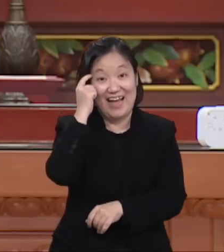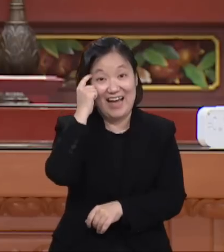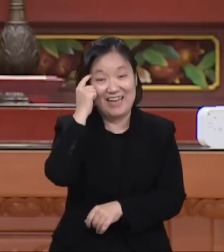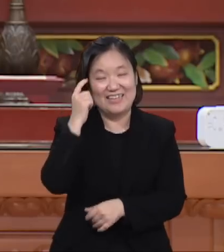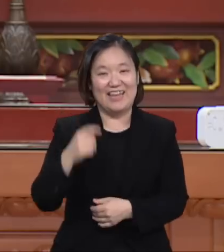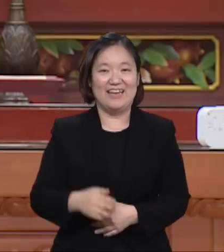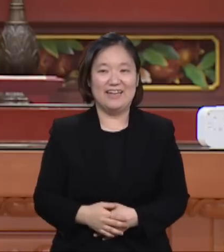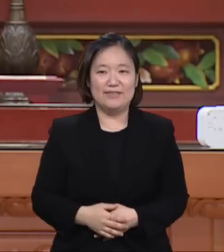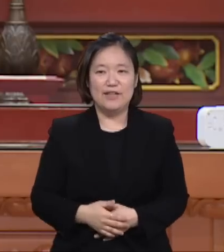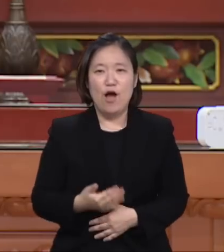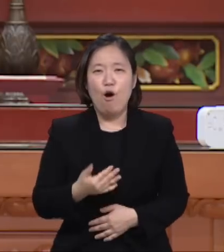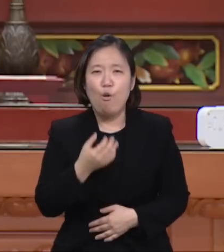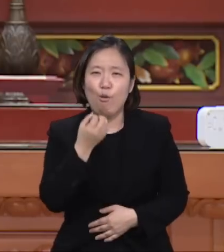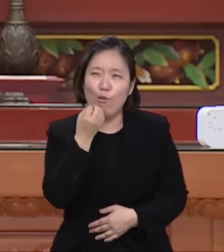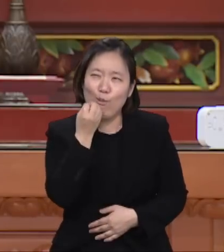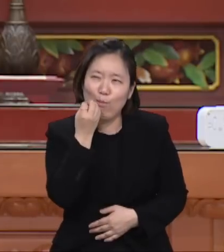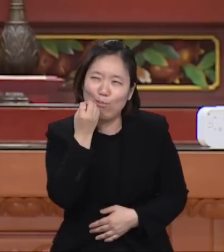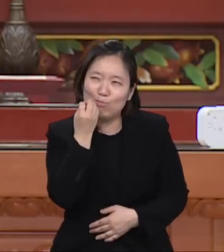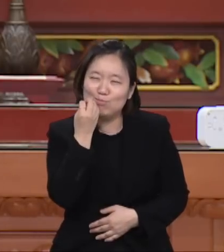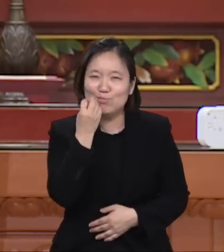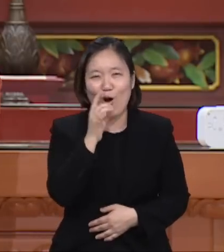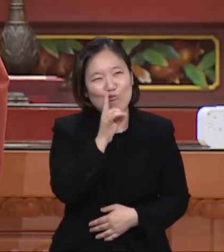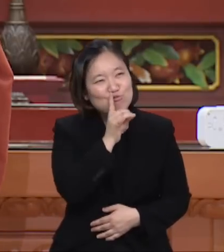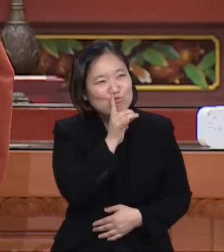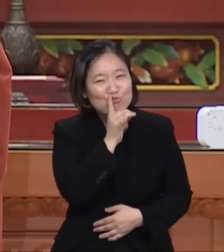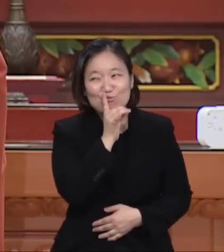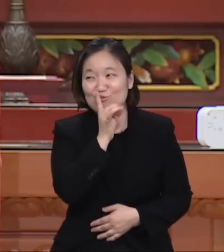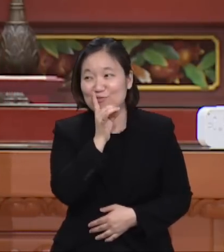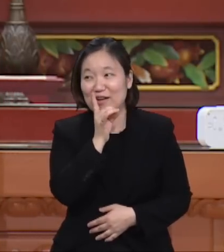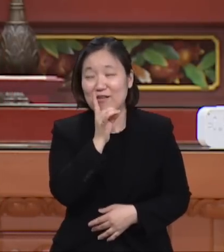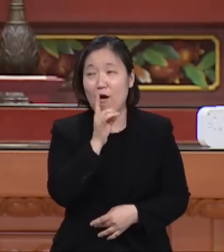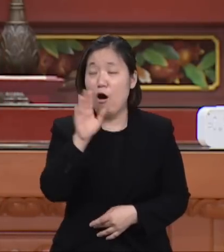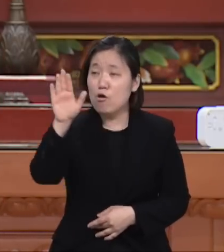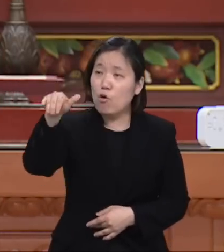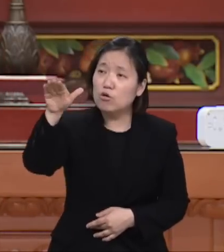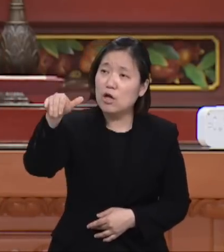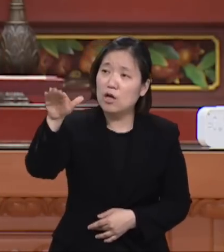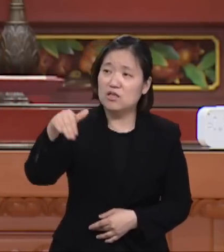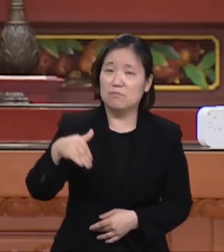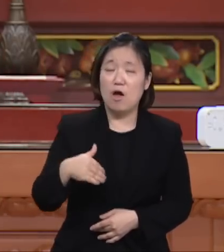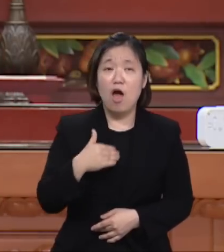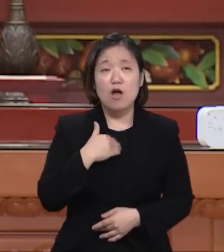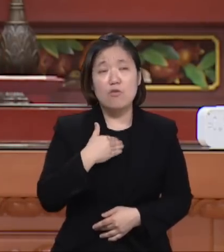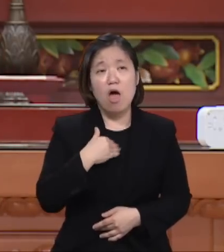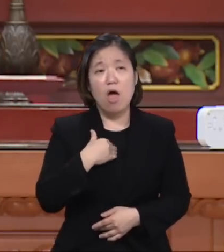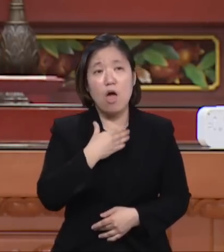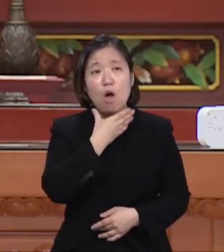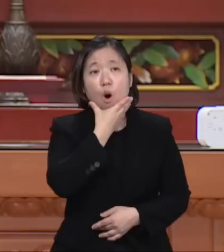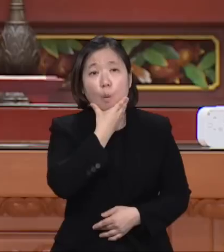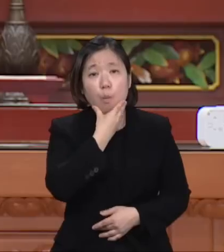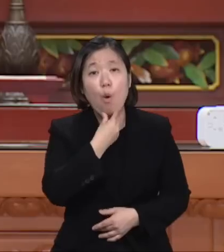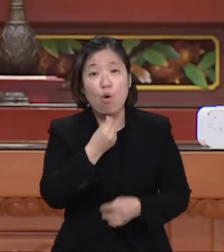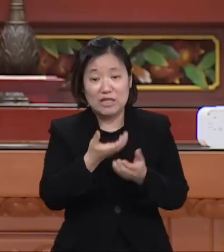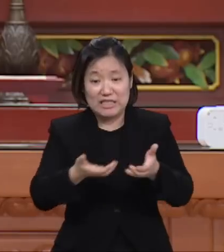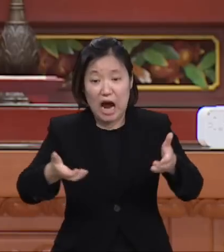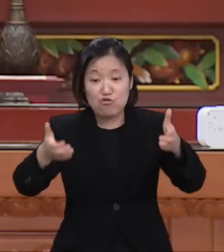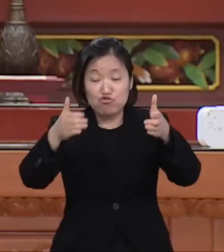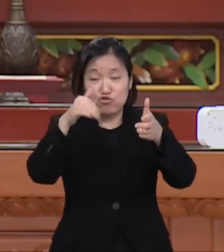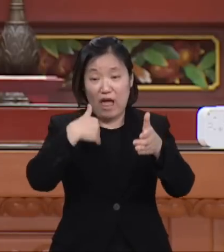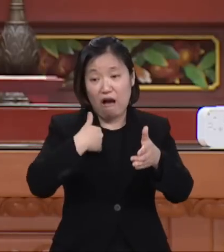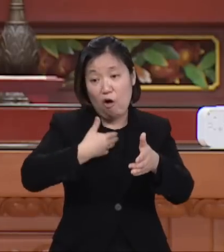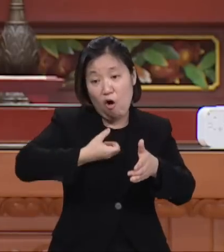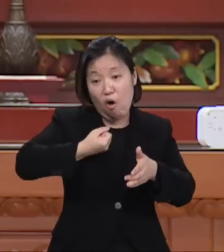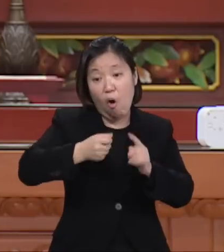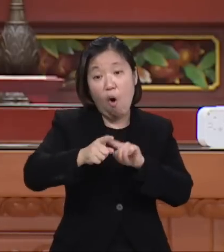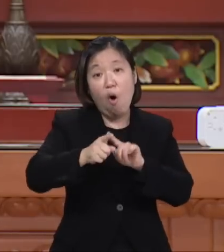그러면서 갑자기 이제 호기심이 드는 거예요 저승사자님 저승사자님 제자루는 어디 있어요 제 거는